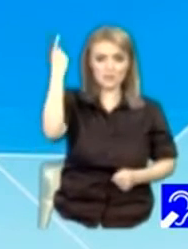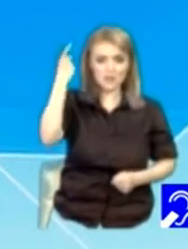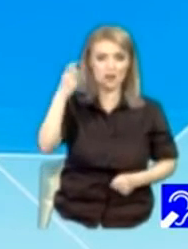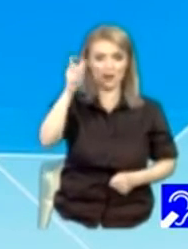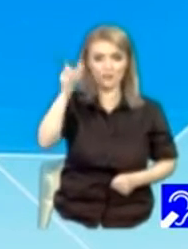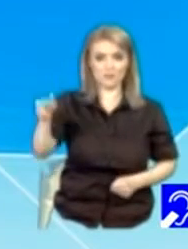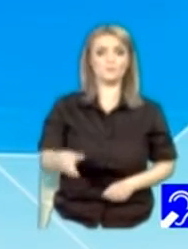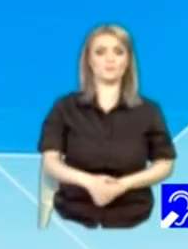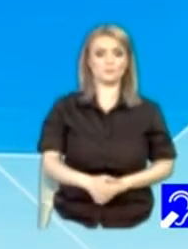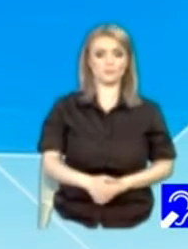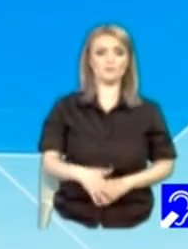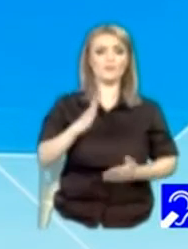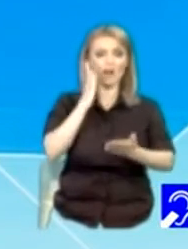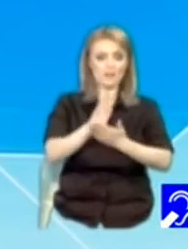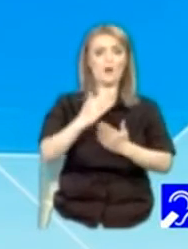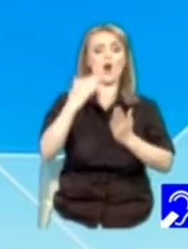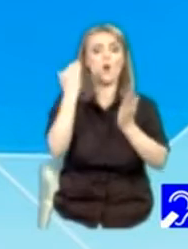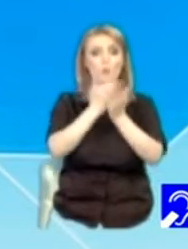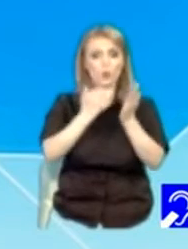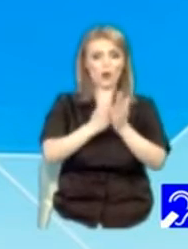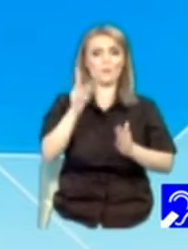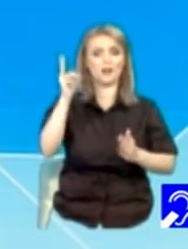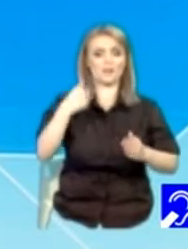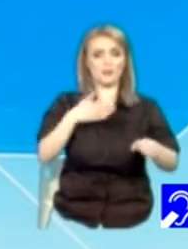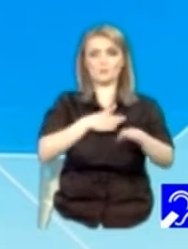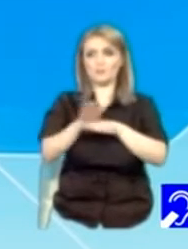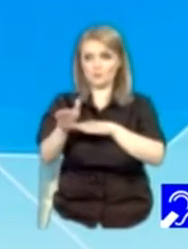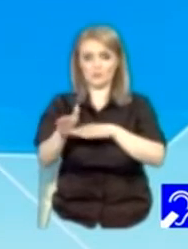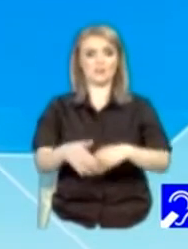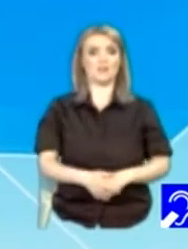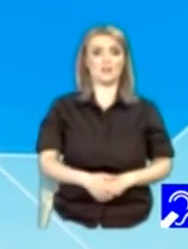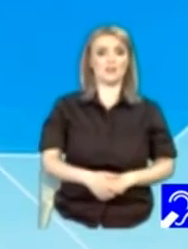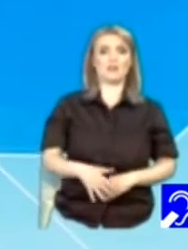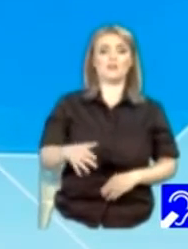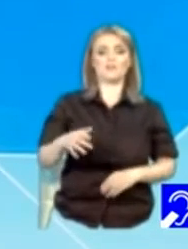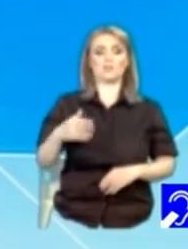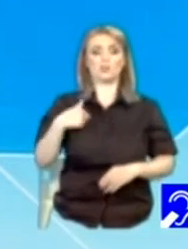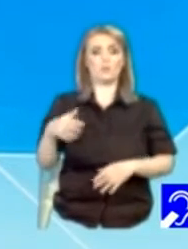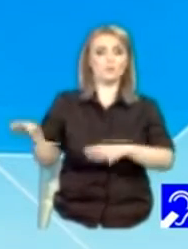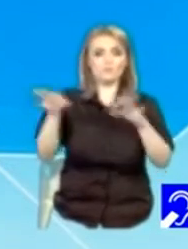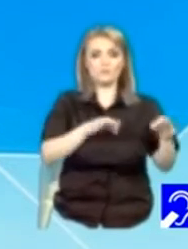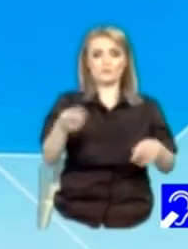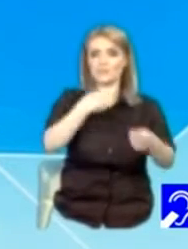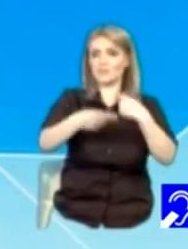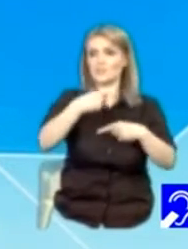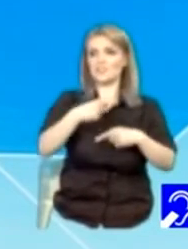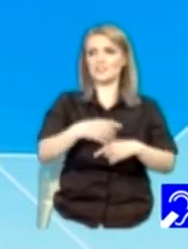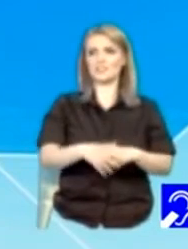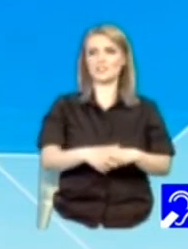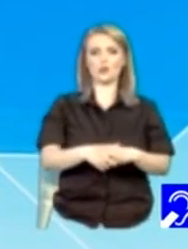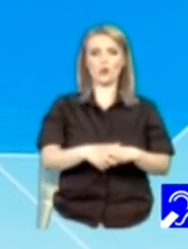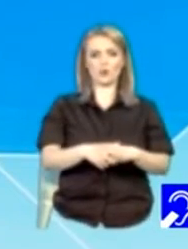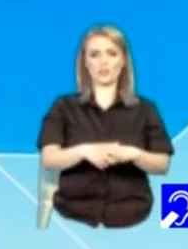bine definitivat într-o aducere a investițiilor în Republica Moldova prin aducerea diasporei noastre, cetățenilor